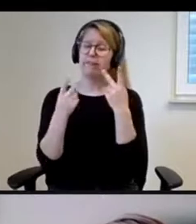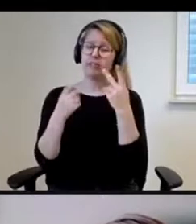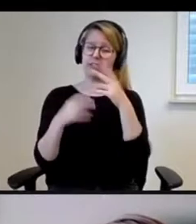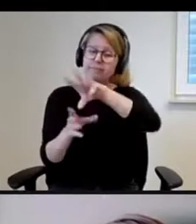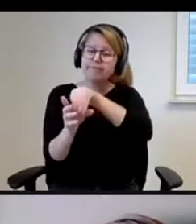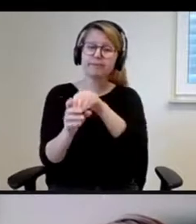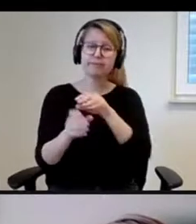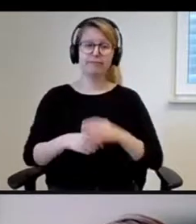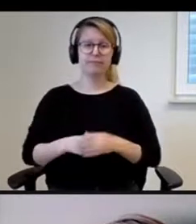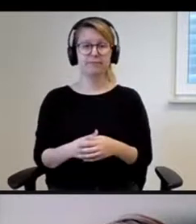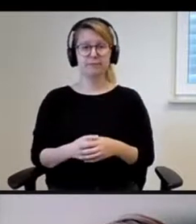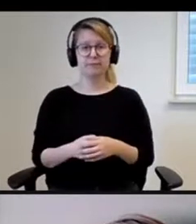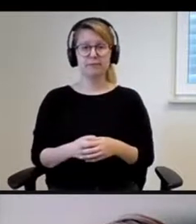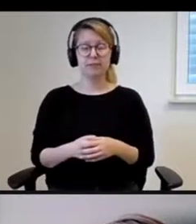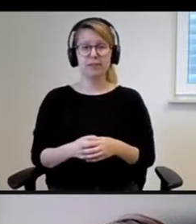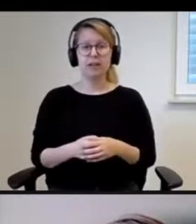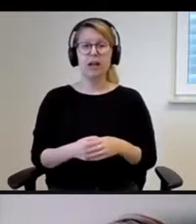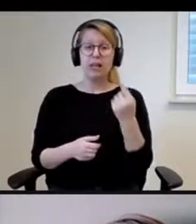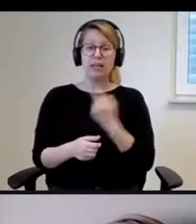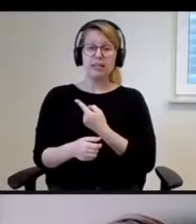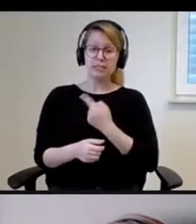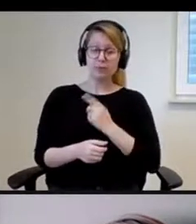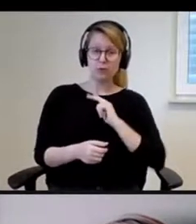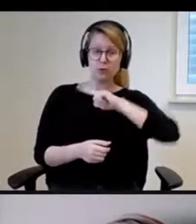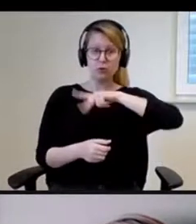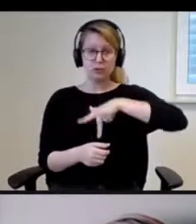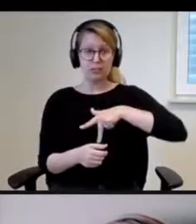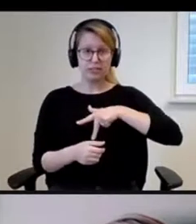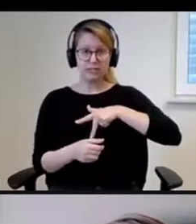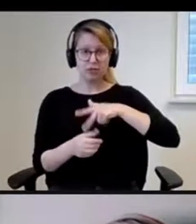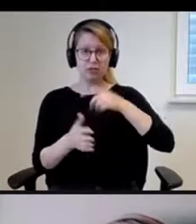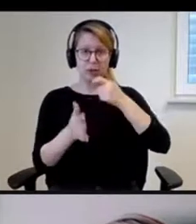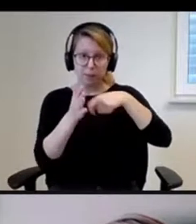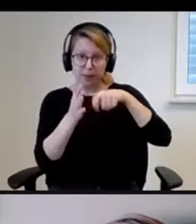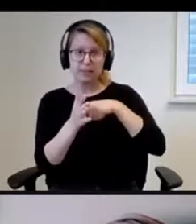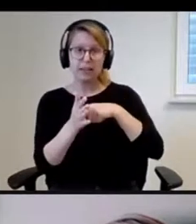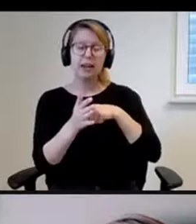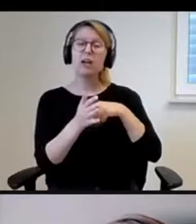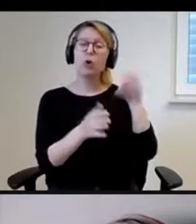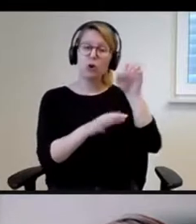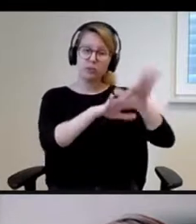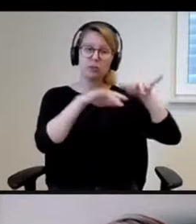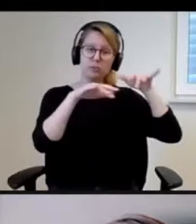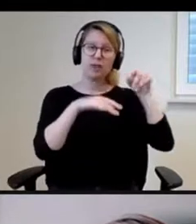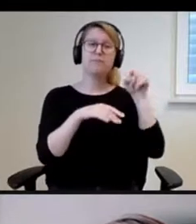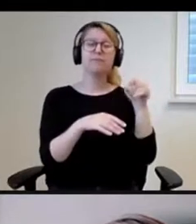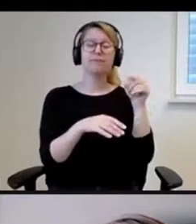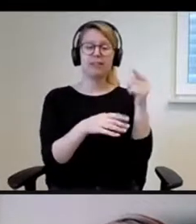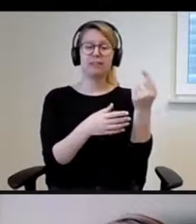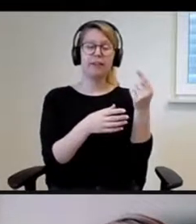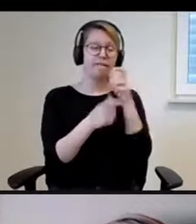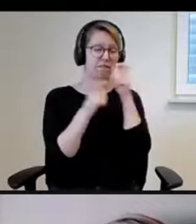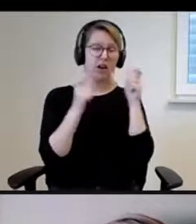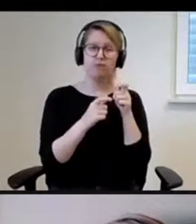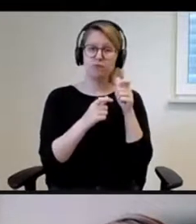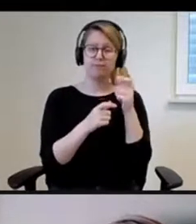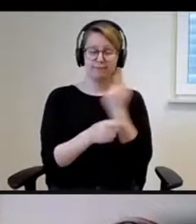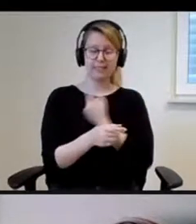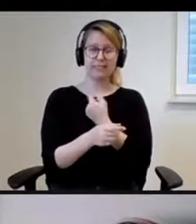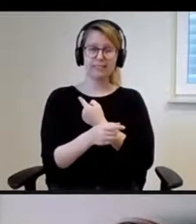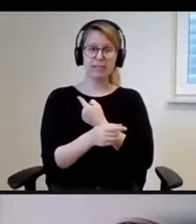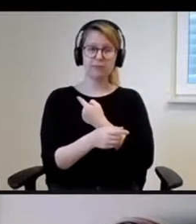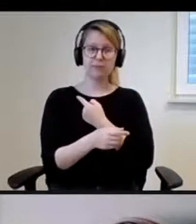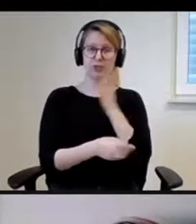dans le groupe socialiste au Parlement, le porte-parole dans la commission emploi et affaires sociales pour tout ce qui concerne